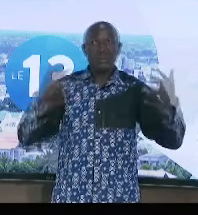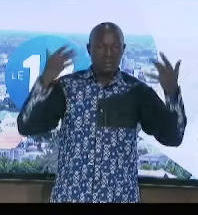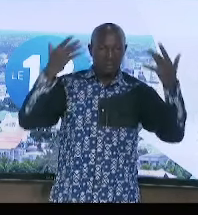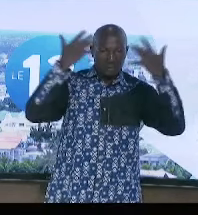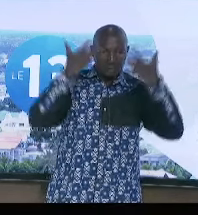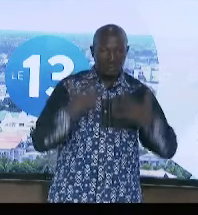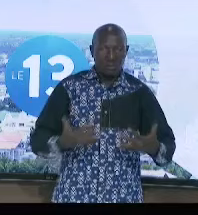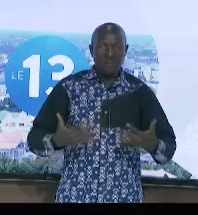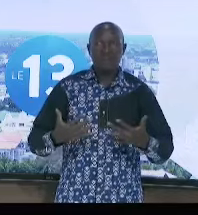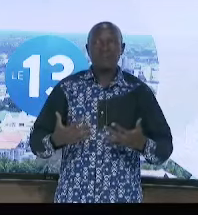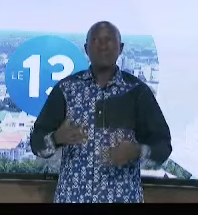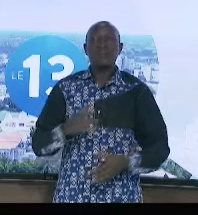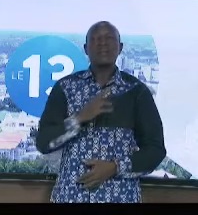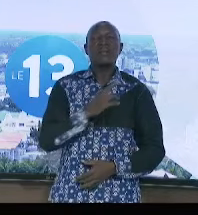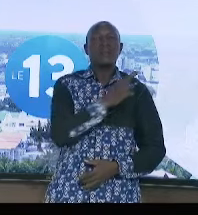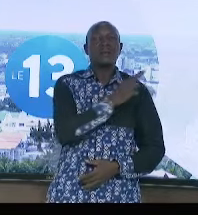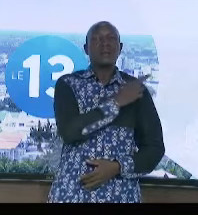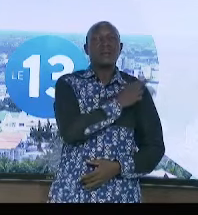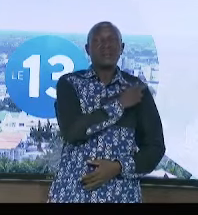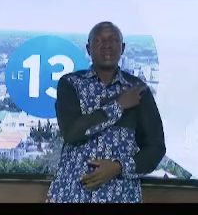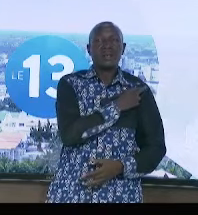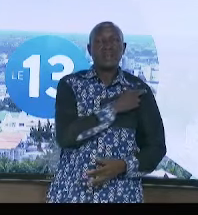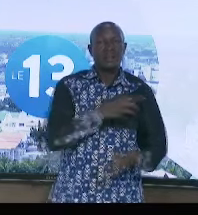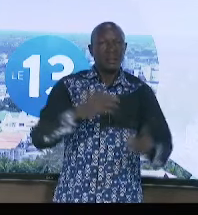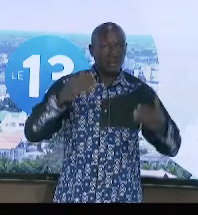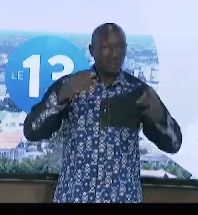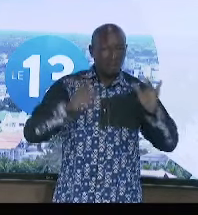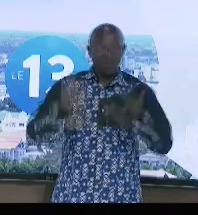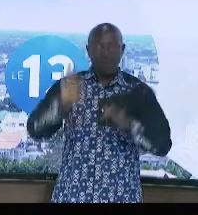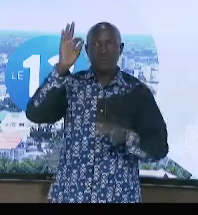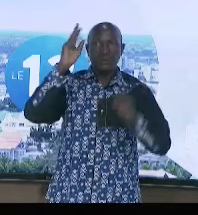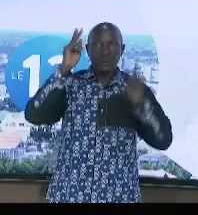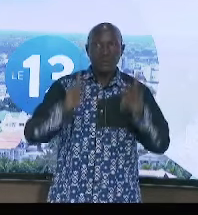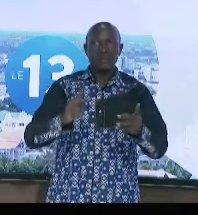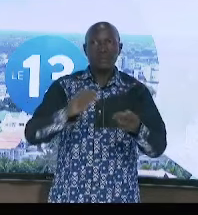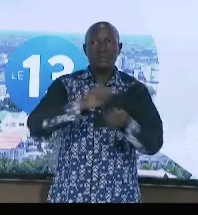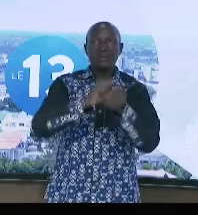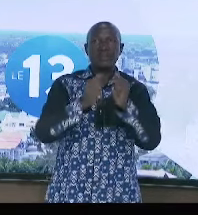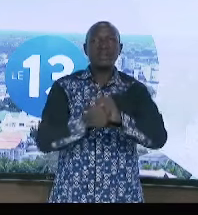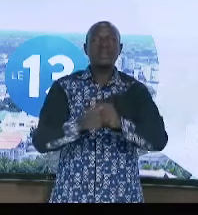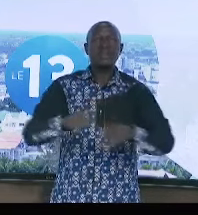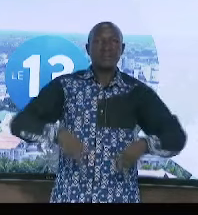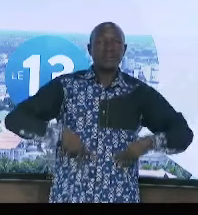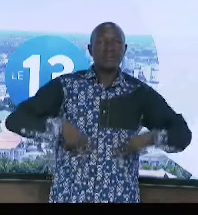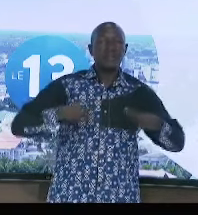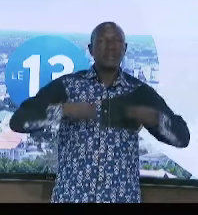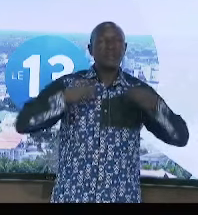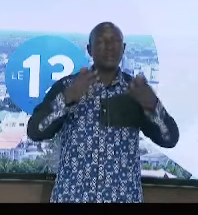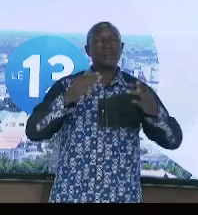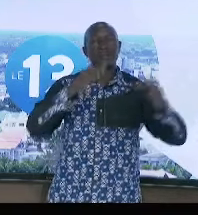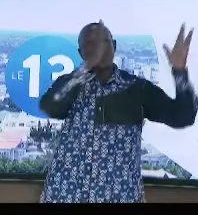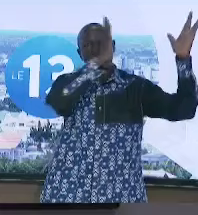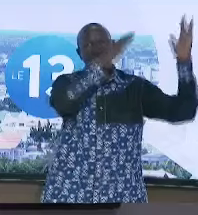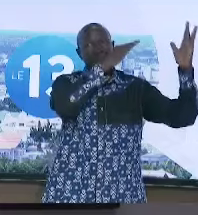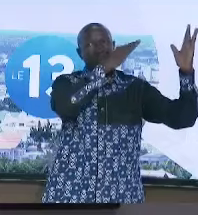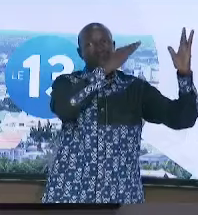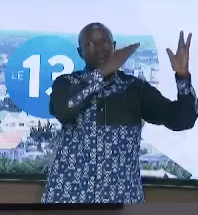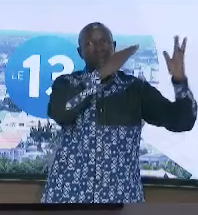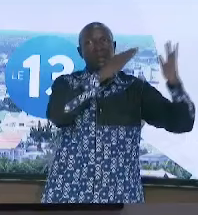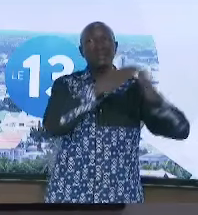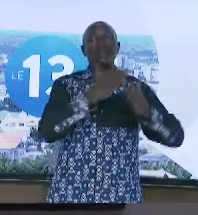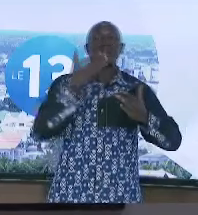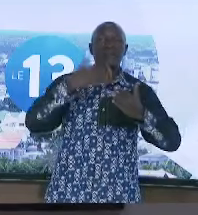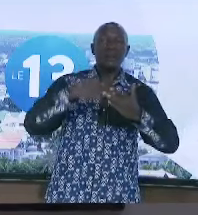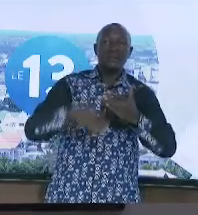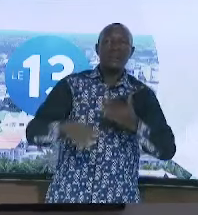Rachel tombe sur un homme qui va changer sa vie et lui redonner de l'espoir. Ce long métrage intitulé « Mama » est